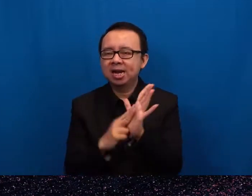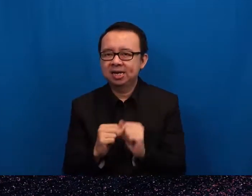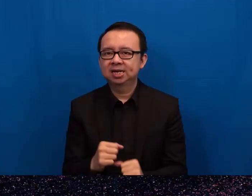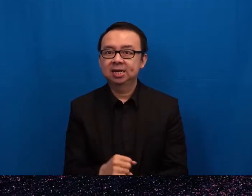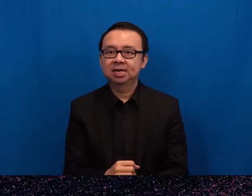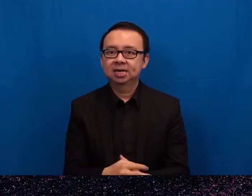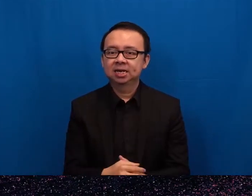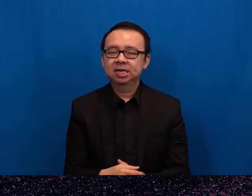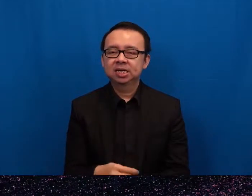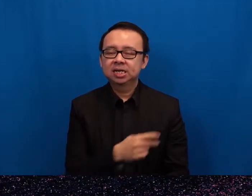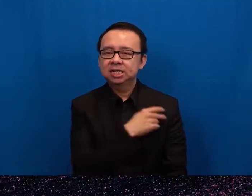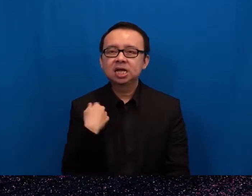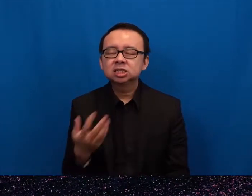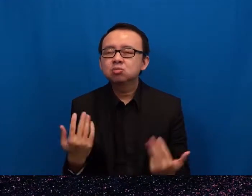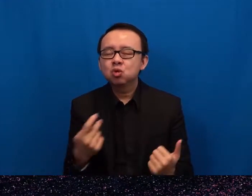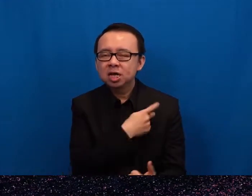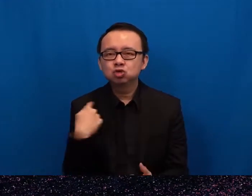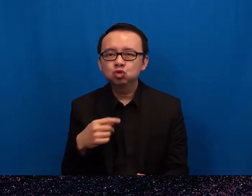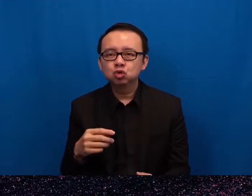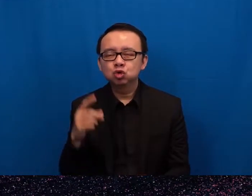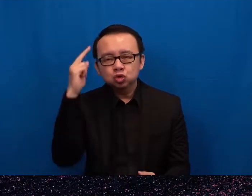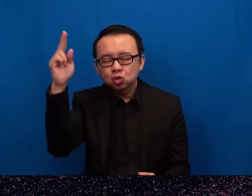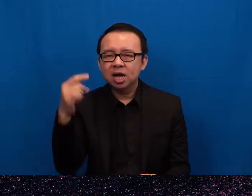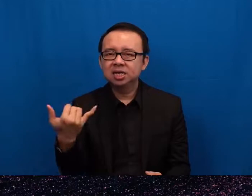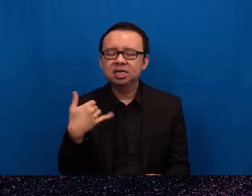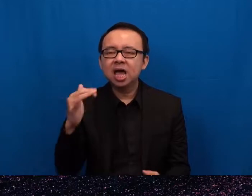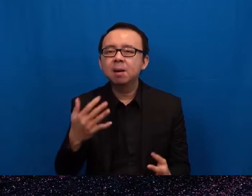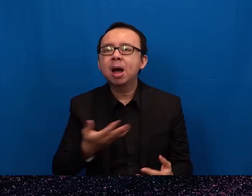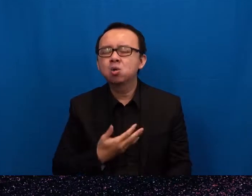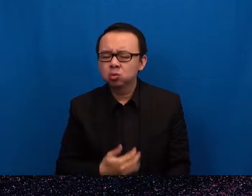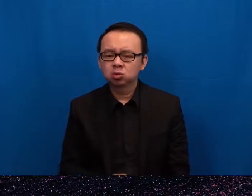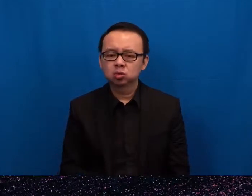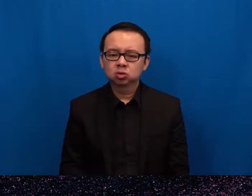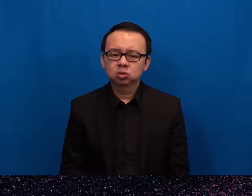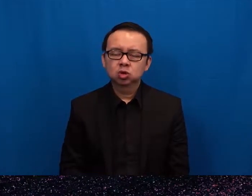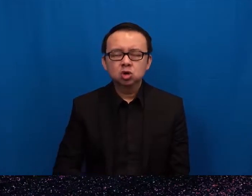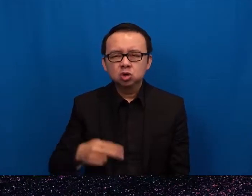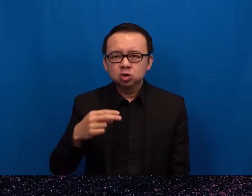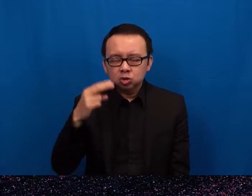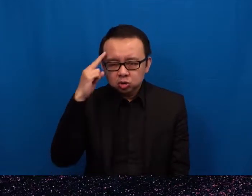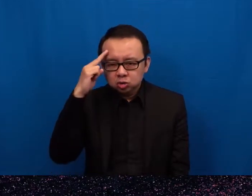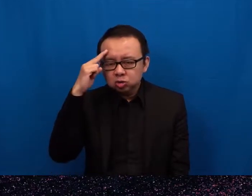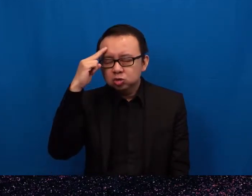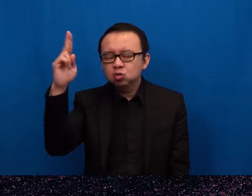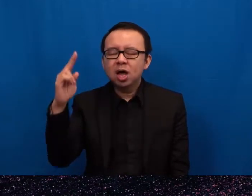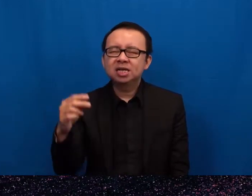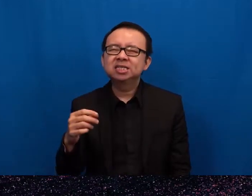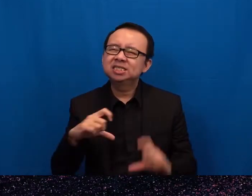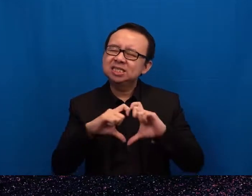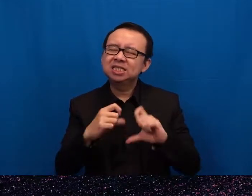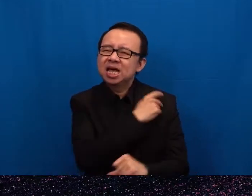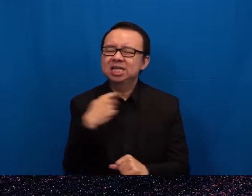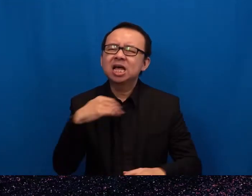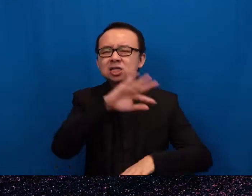Anda itu semua disuruh Tuhan. Dan kalau Anda adalah jiwa lama bukan jiwa baru, Tuhan tetap cinta, anak sulung Tuhan mau pakai.